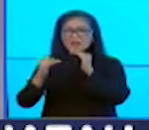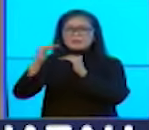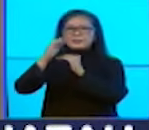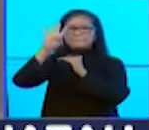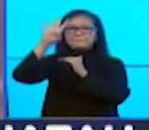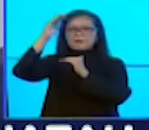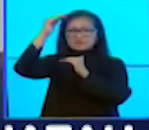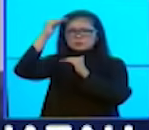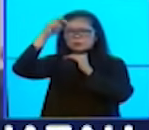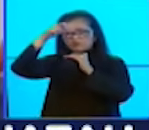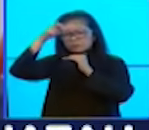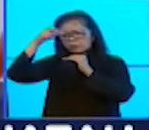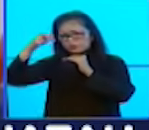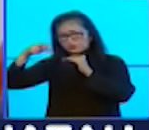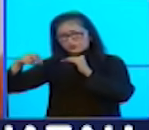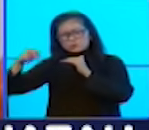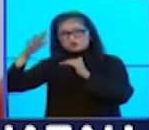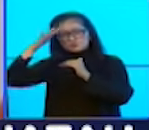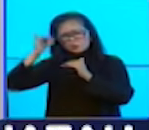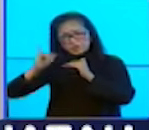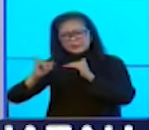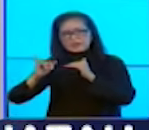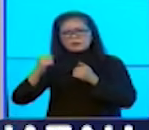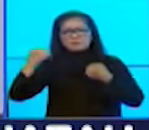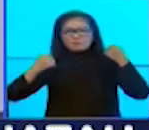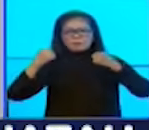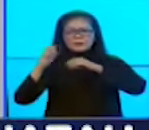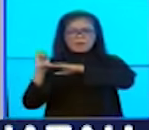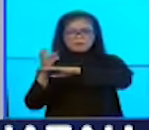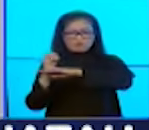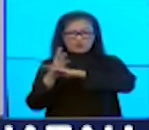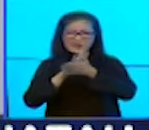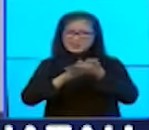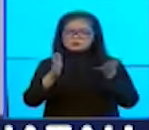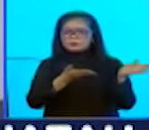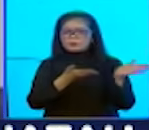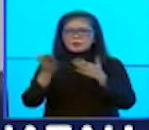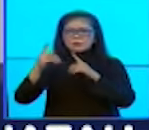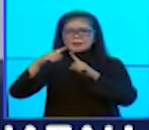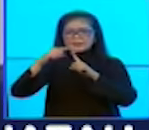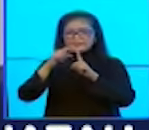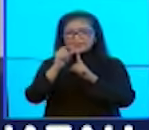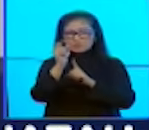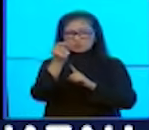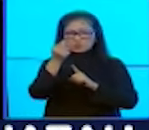jenazah. Usai dievakuasi, jenazah korban langsung dibawa ke TPU Rorotan Cilincing, Jakarta Utara untuk